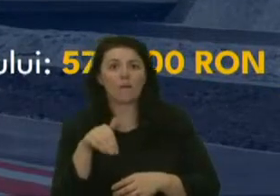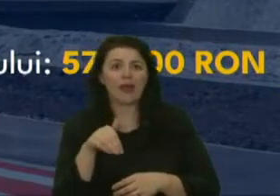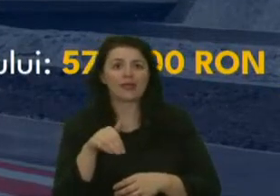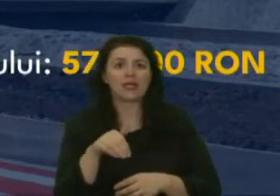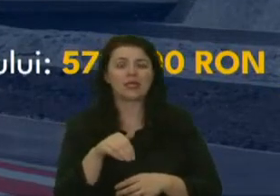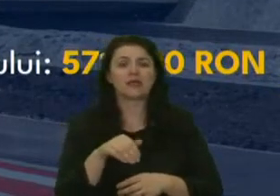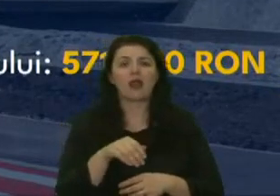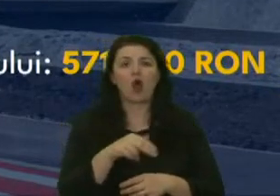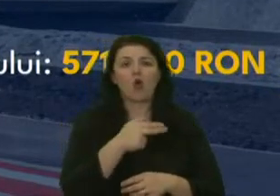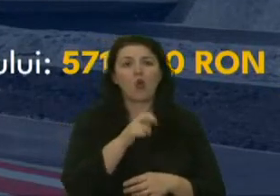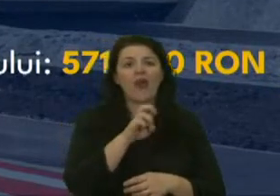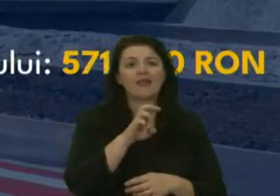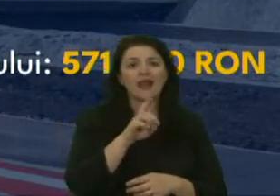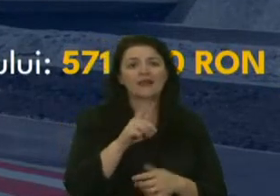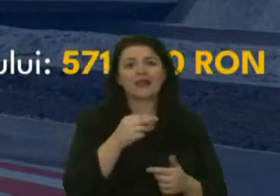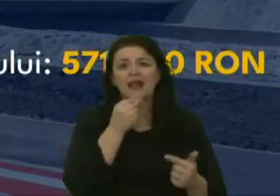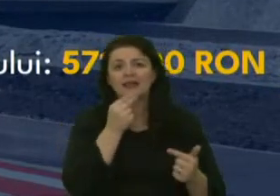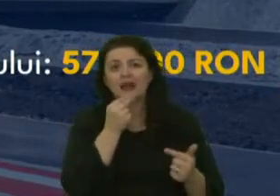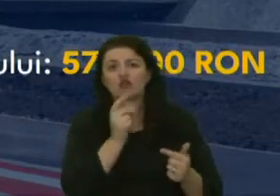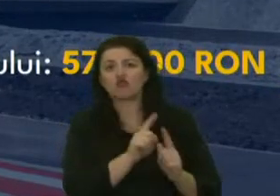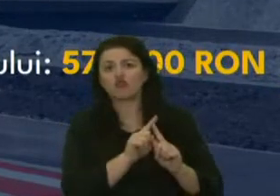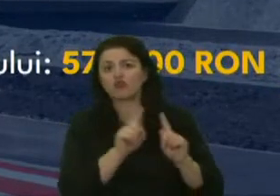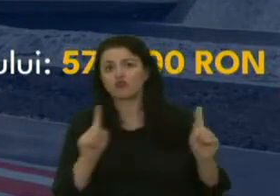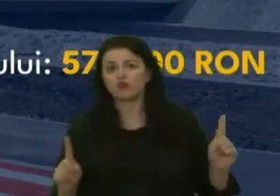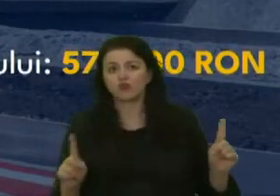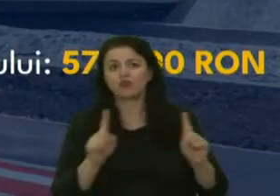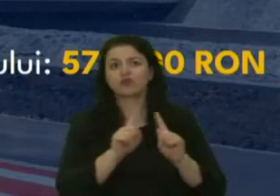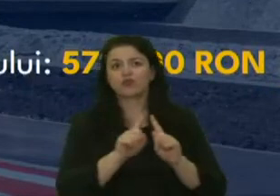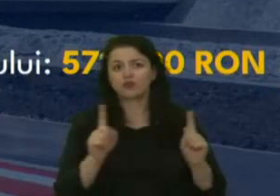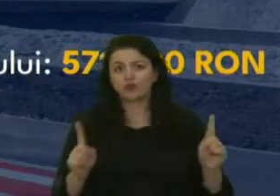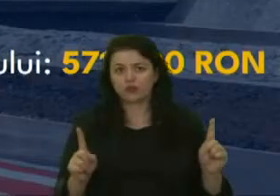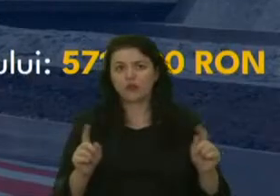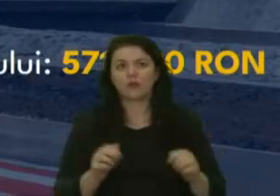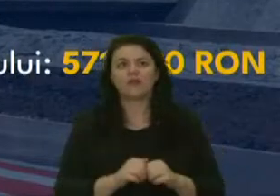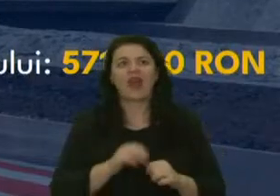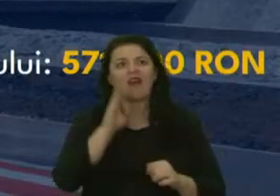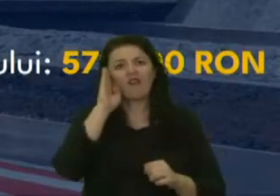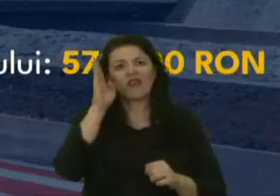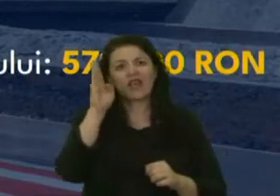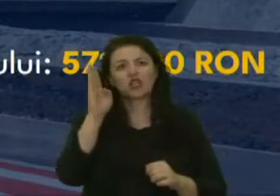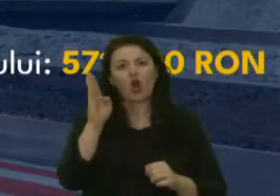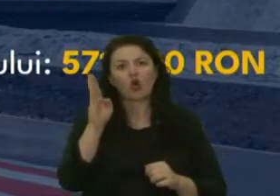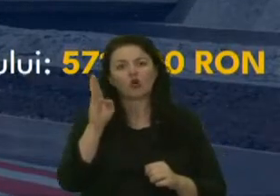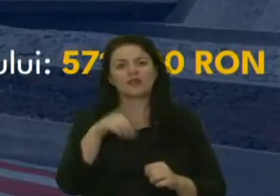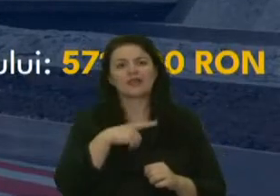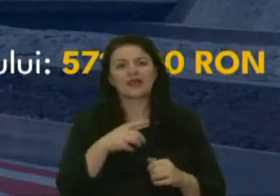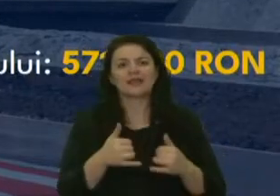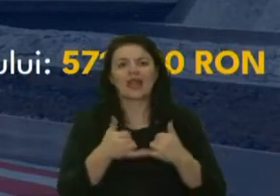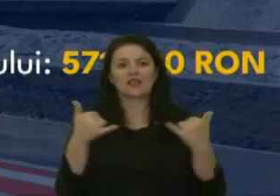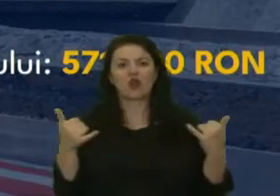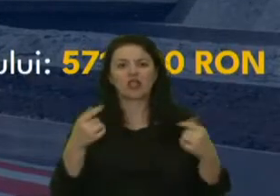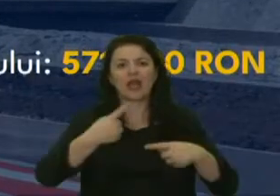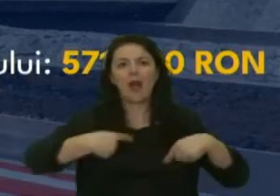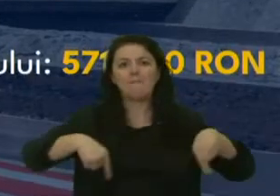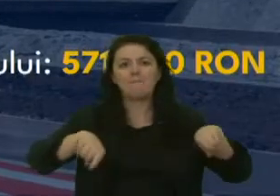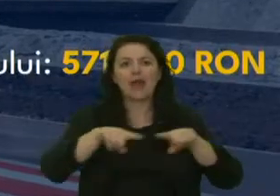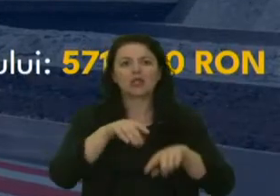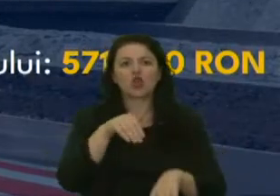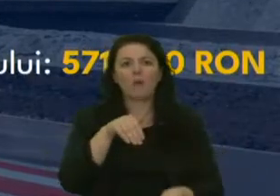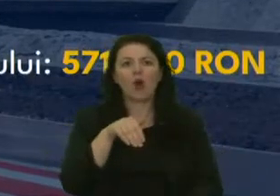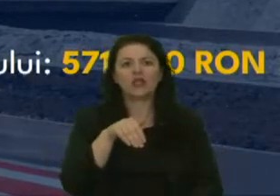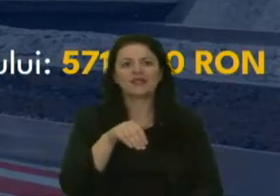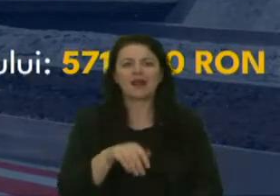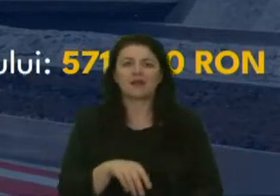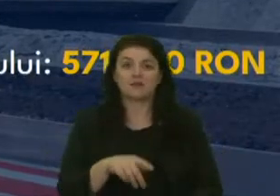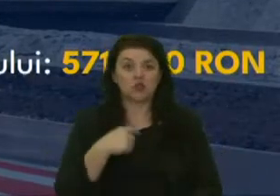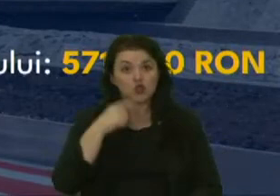Dej va contribui la dezvoltarea axei noastre metropolitane viitorul Clujului stă în dezvoltarea metropolitană a lui așa